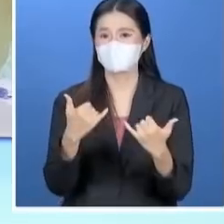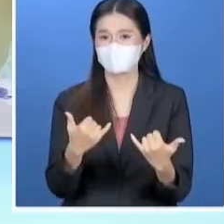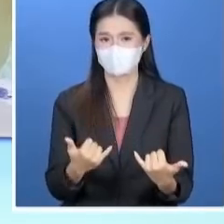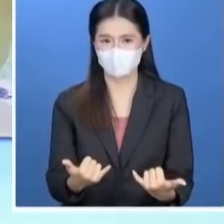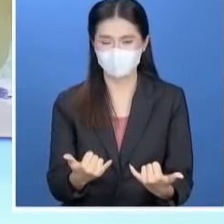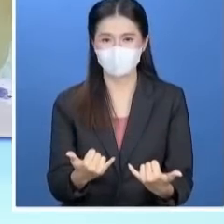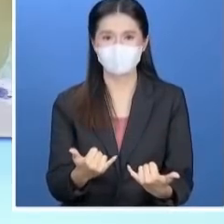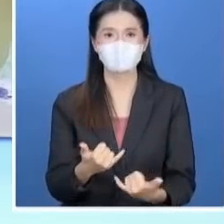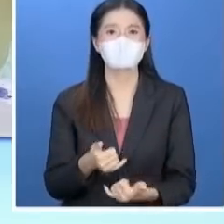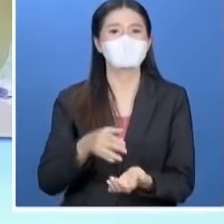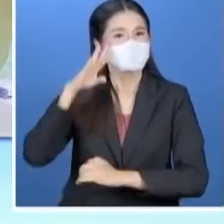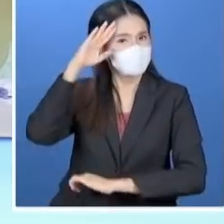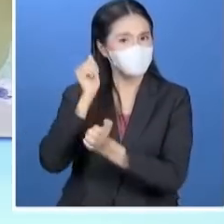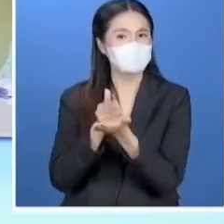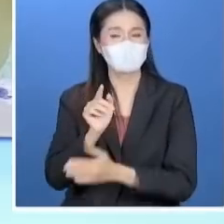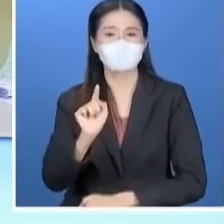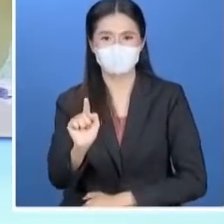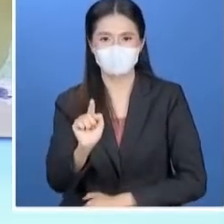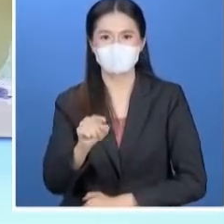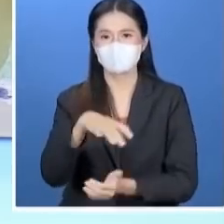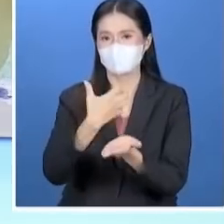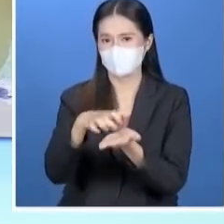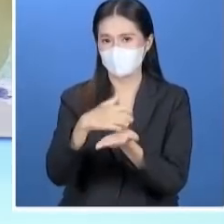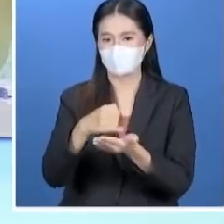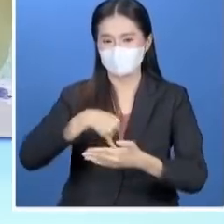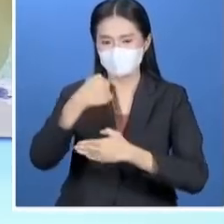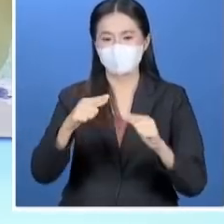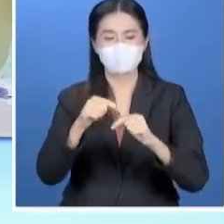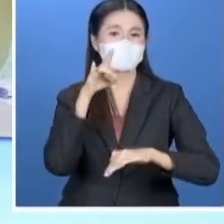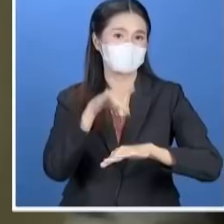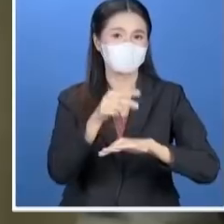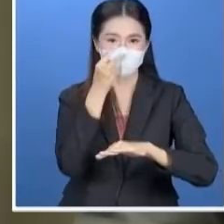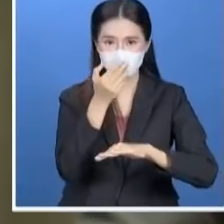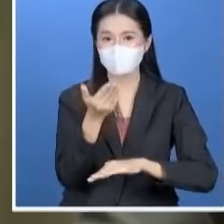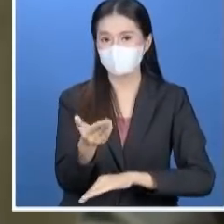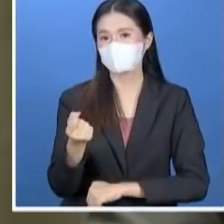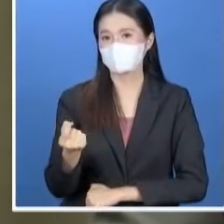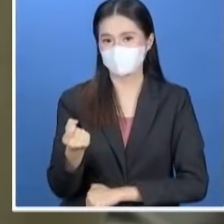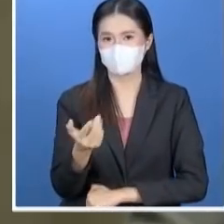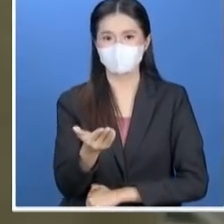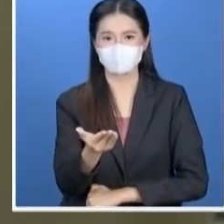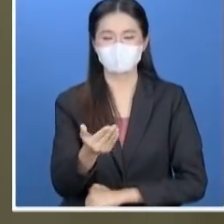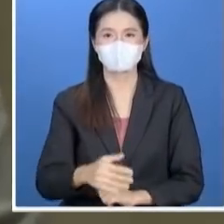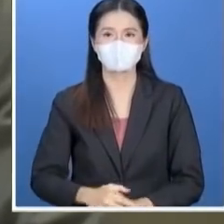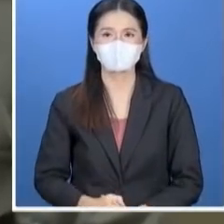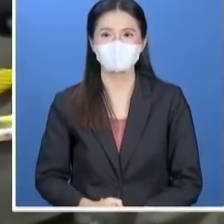ณขณะนี้ทางด้านของกองบัญชาการตำรวจภูธรภาคหนึ่งแถลงปิดคดีคุณแตงโมแล้วไปติดตามสัญญาณสดๆกันเลยฮะ